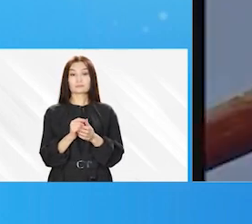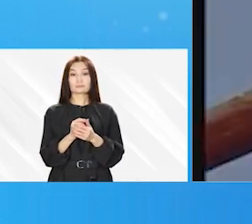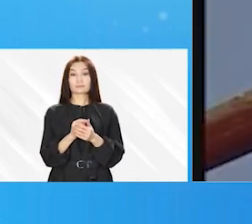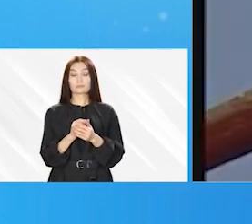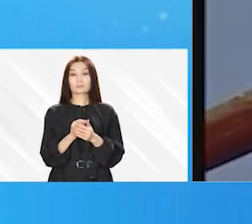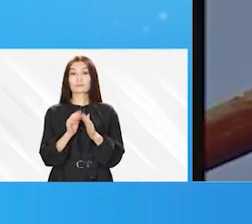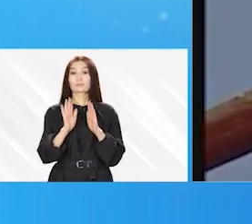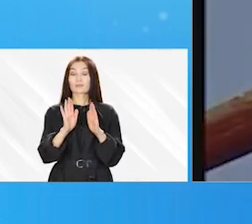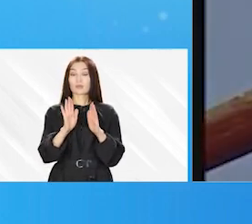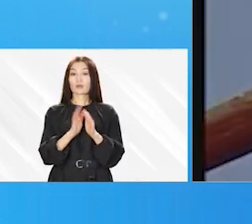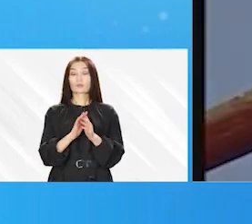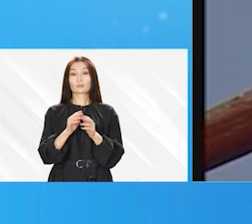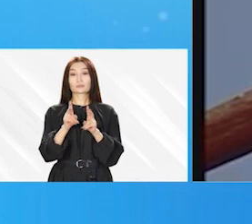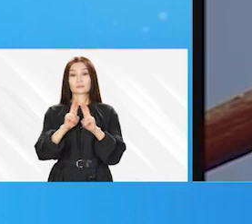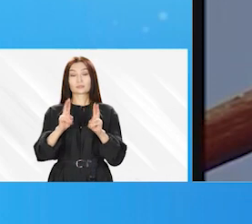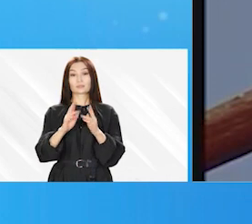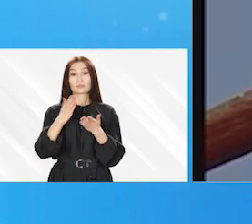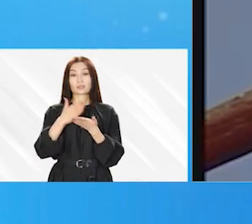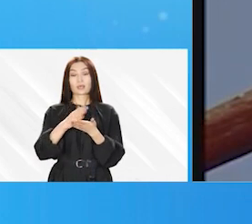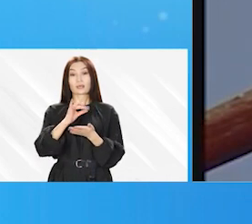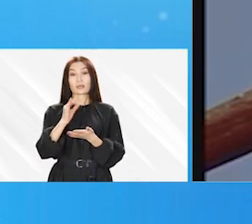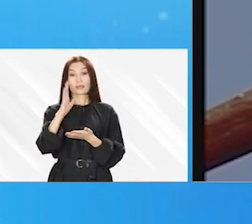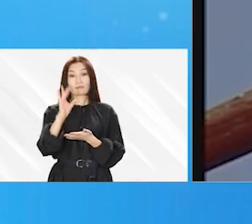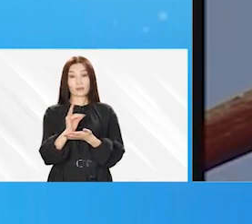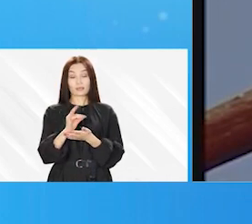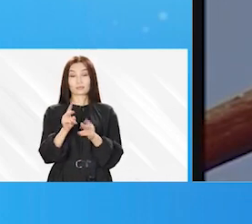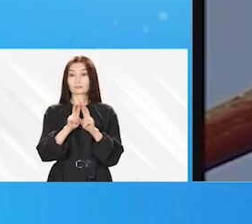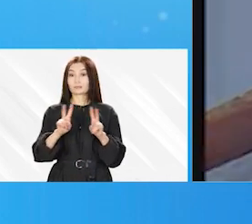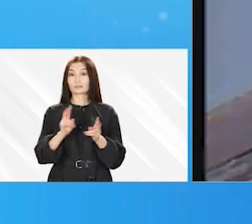такой тип листорасположение у евы